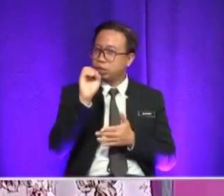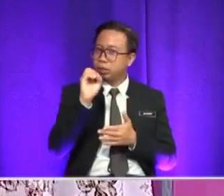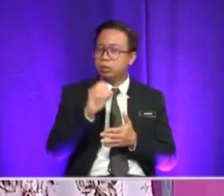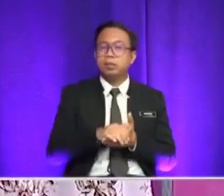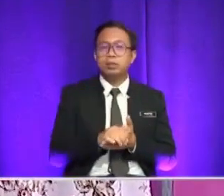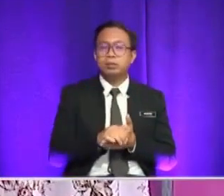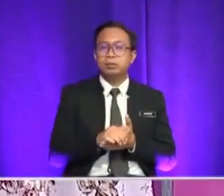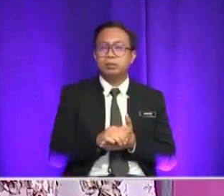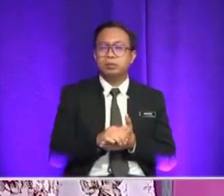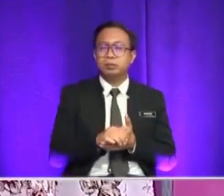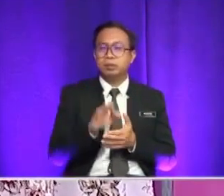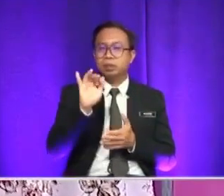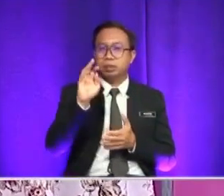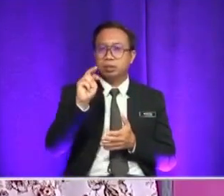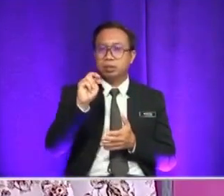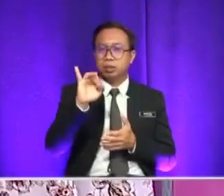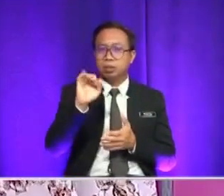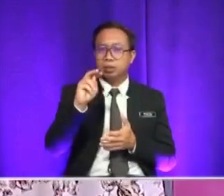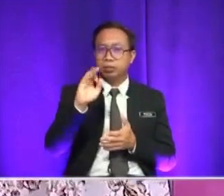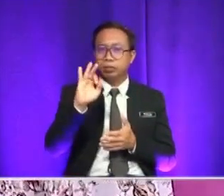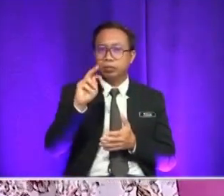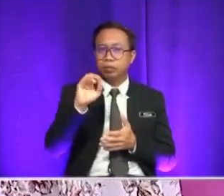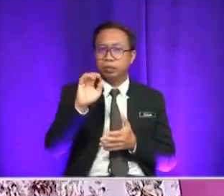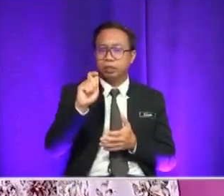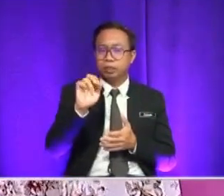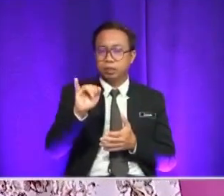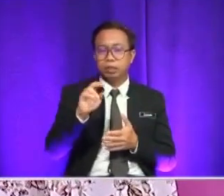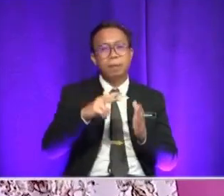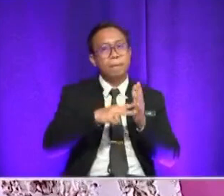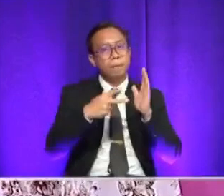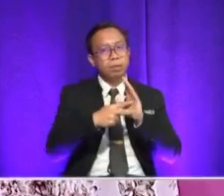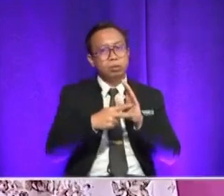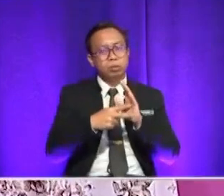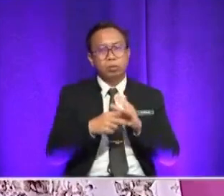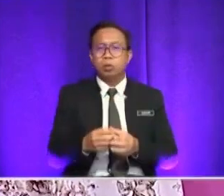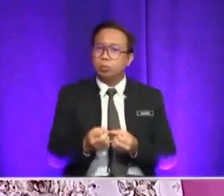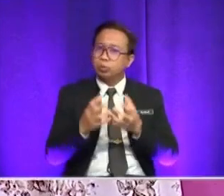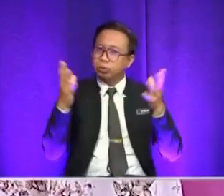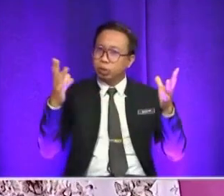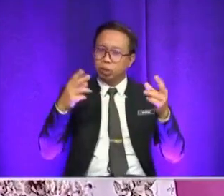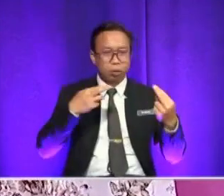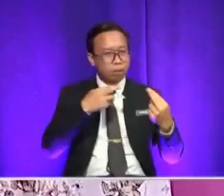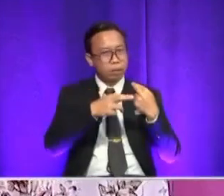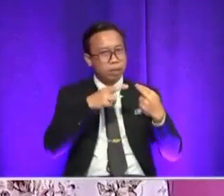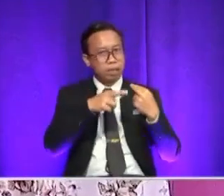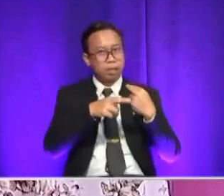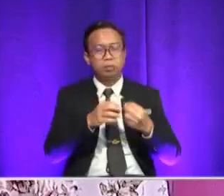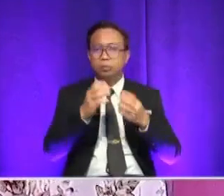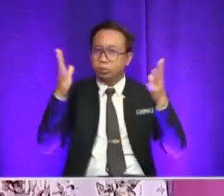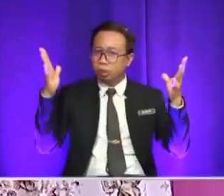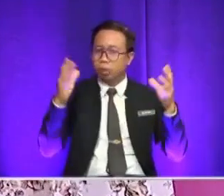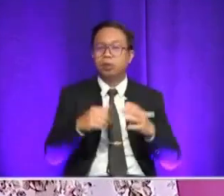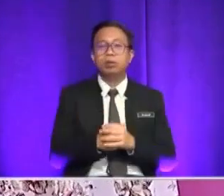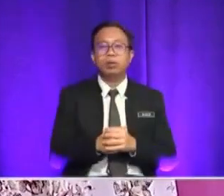ataupun infinity. Infinity ini membawa maksud rintangan yang terlalu besar. Okey. Jadi dekat sini